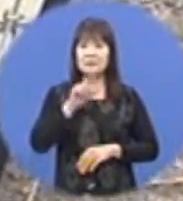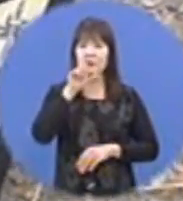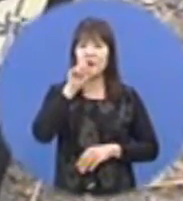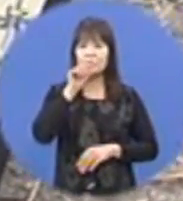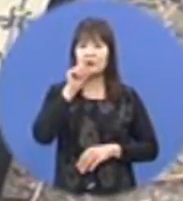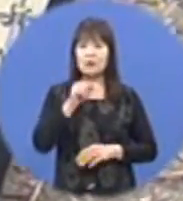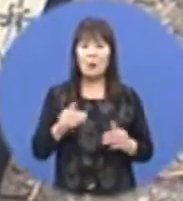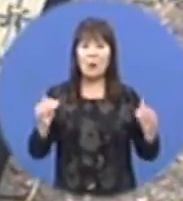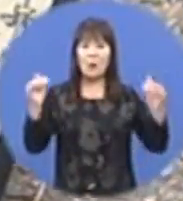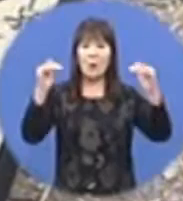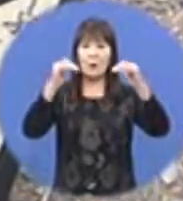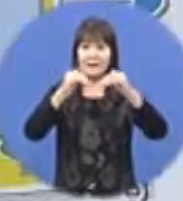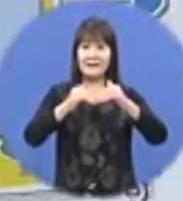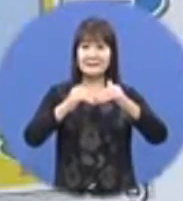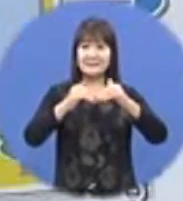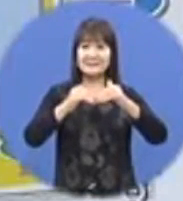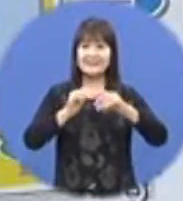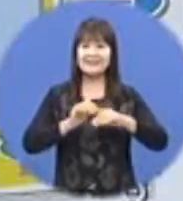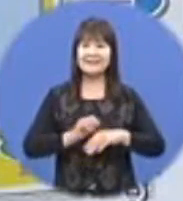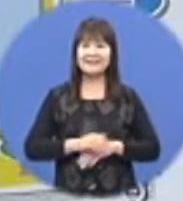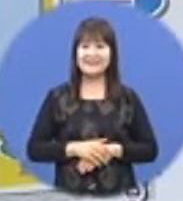谷。